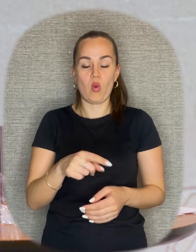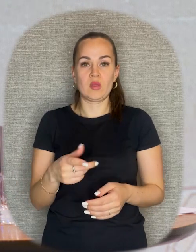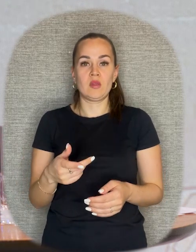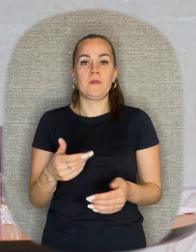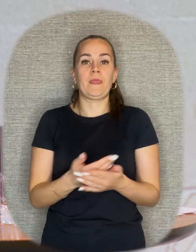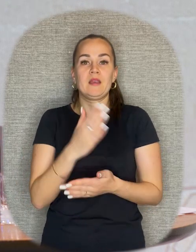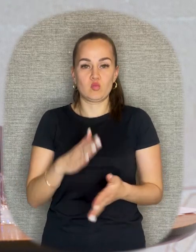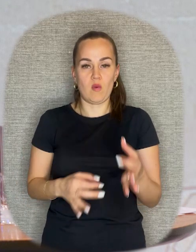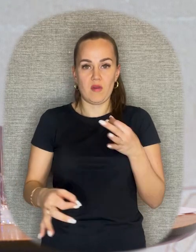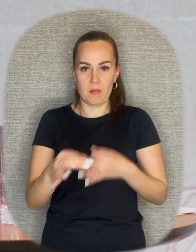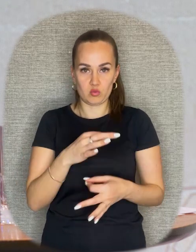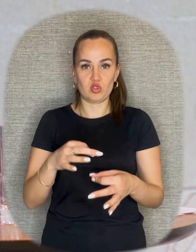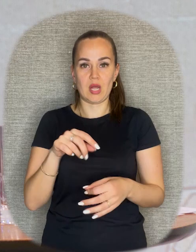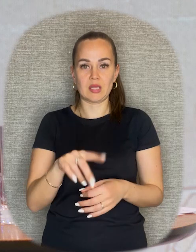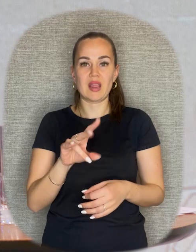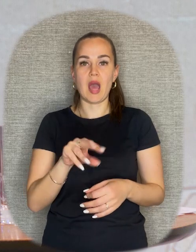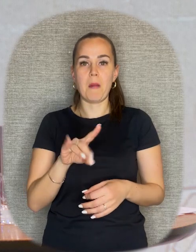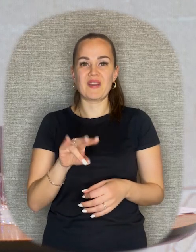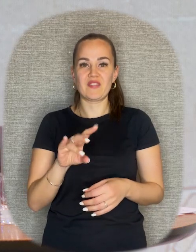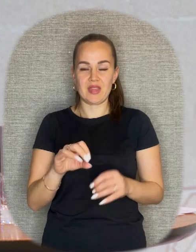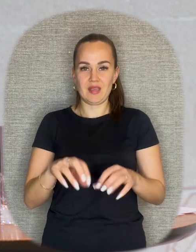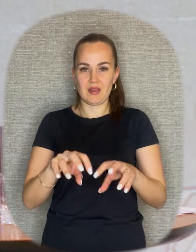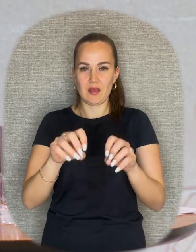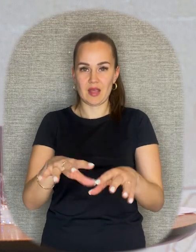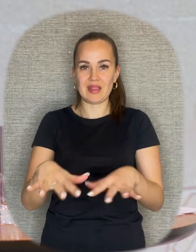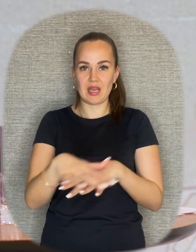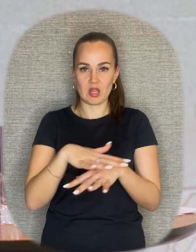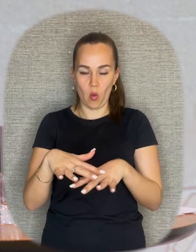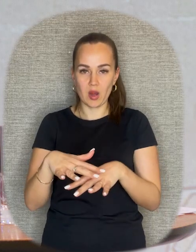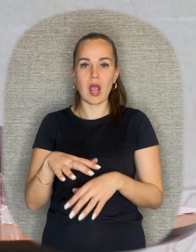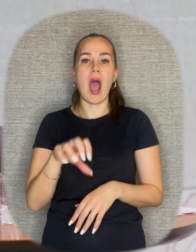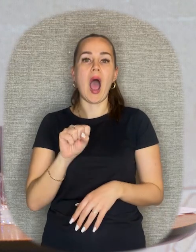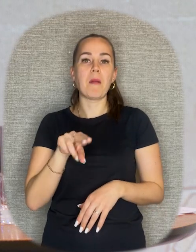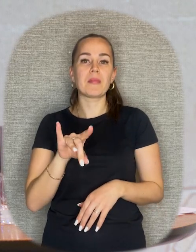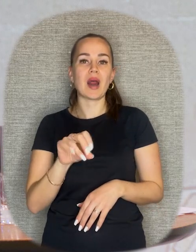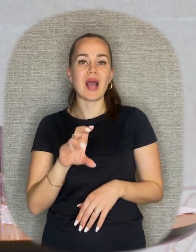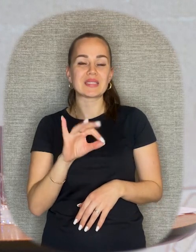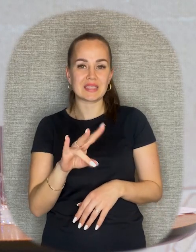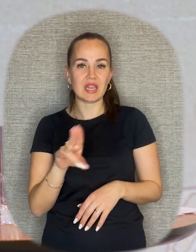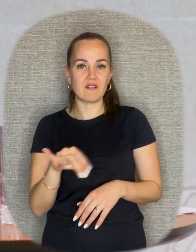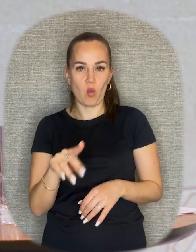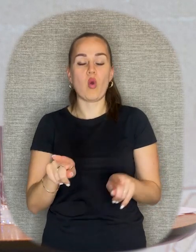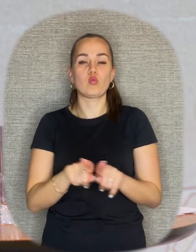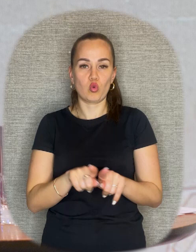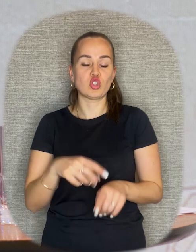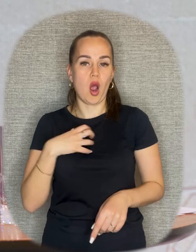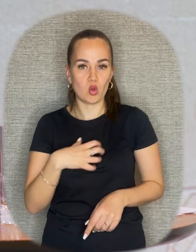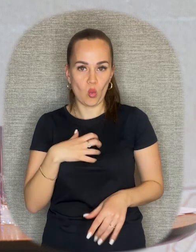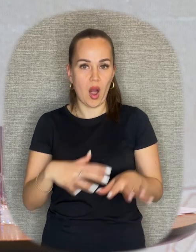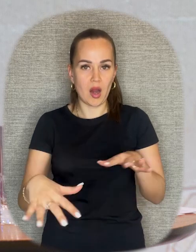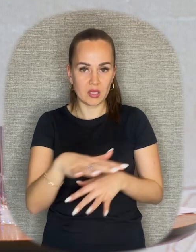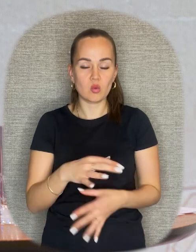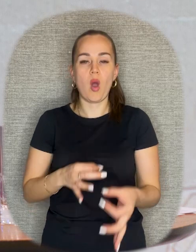довоенного времени с генерального плана тридцать девятого года и до сих пор Да сейчас в том числе и в связи с наба вные